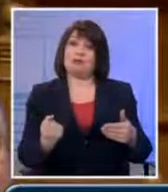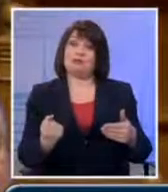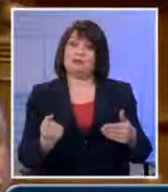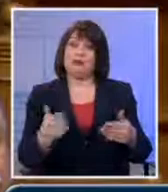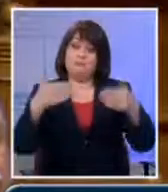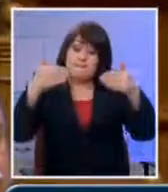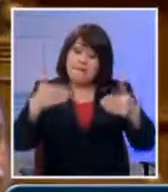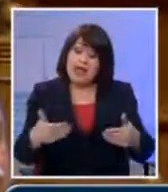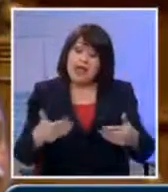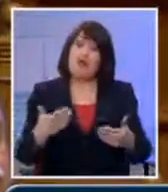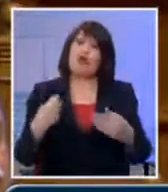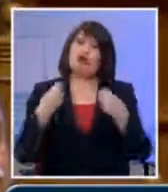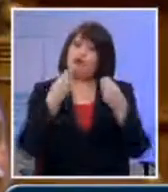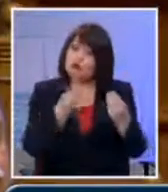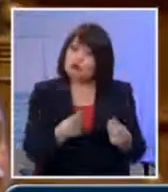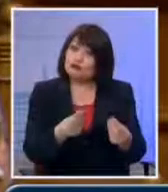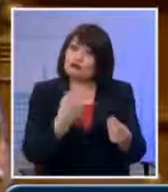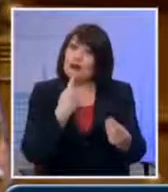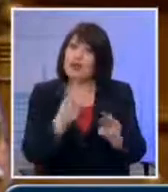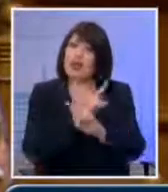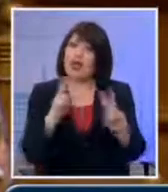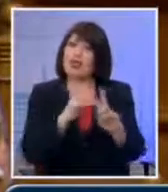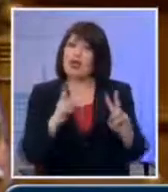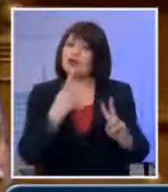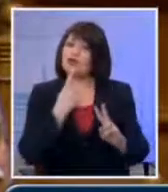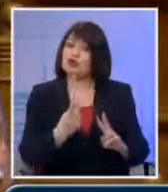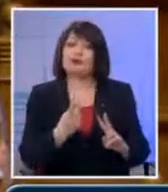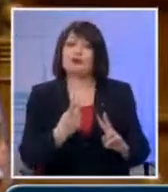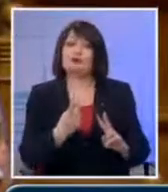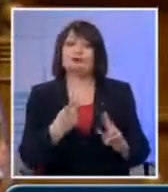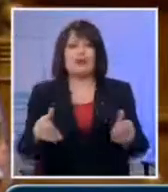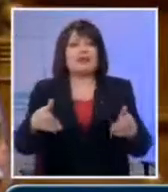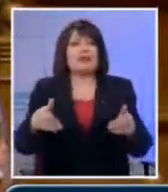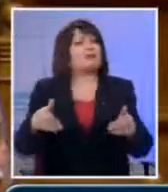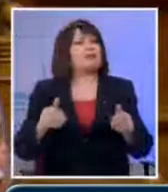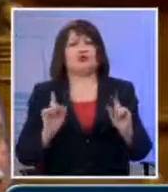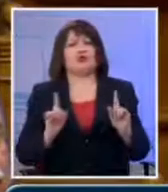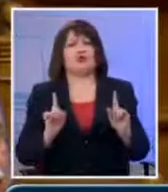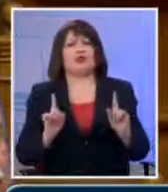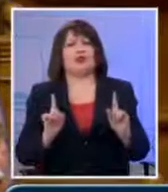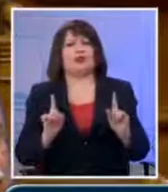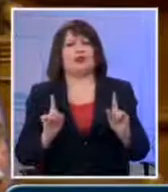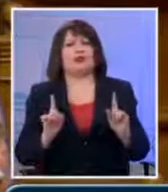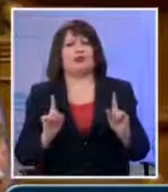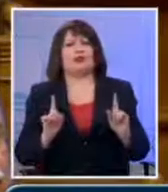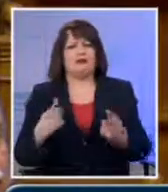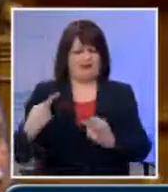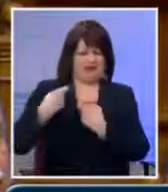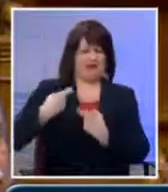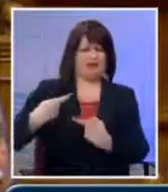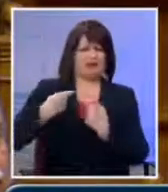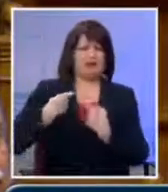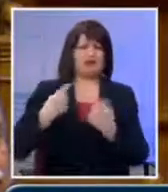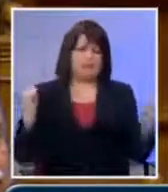αυτές θέτουμε. Ξεκαθαρίζω ότι δεν υποχωρούμε όσους εκβιασμούς,